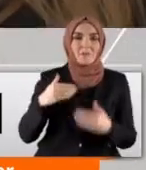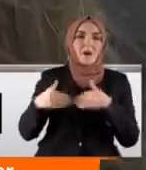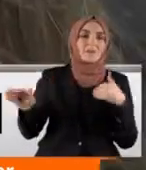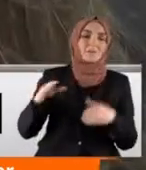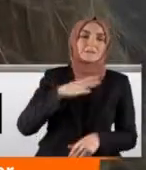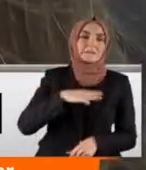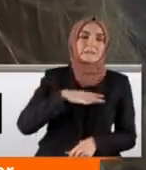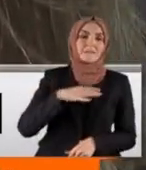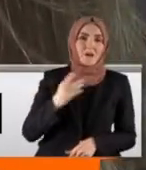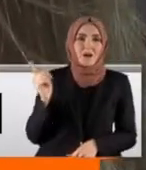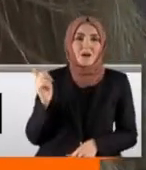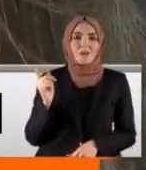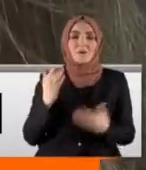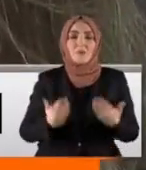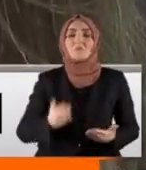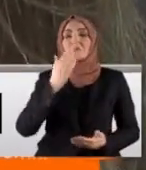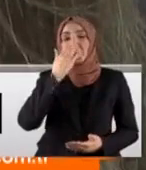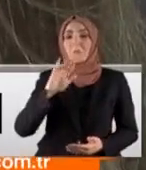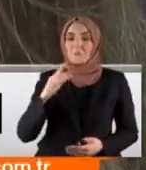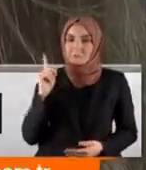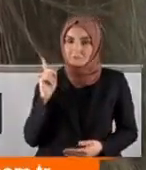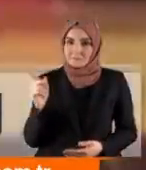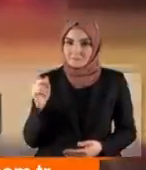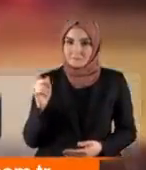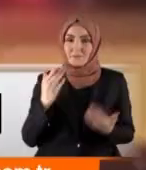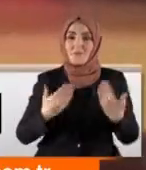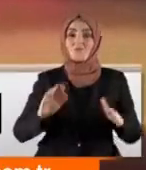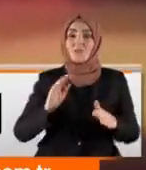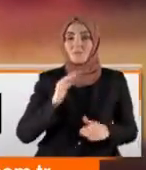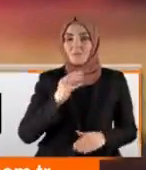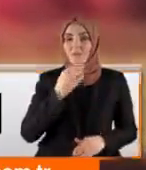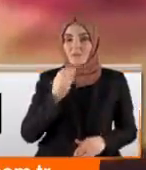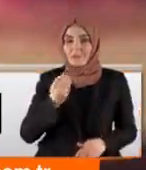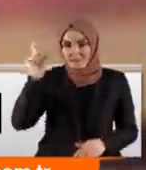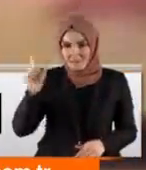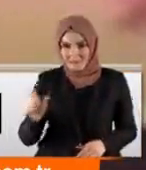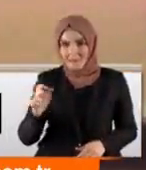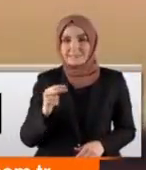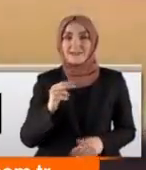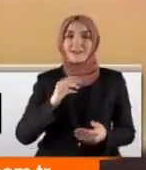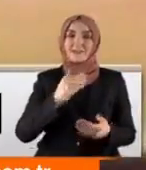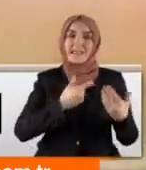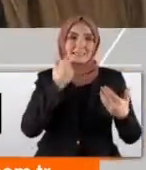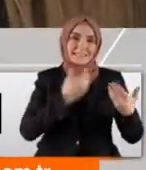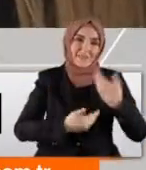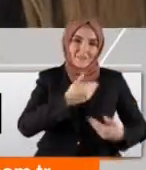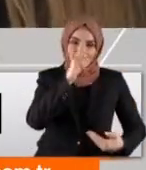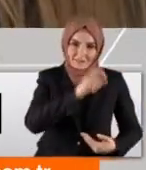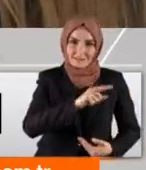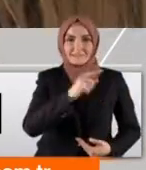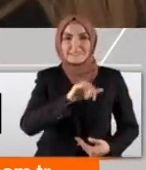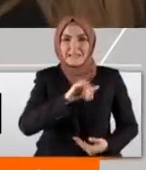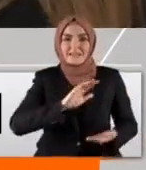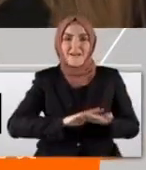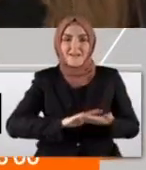hazmedemedi ama ayrılığı kabullenemeyen genç Hem sevgilisini hem de onun yakın arkadaşını iddiaya göre ölümle tehdit etti evime